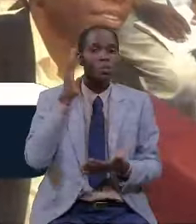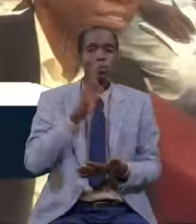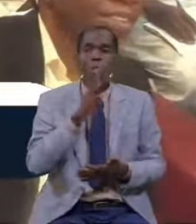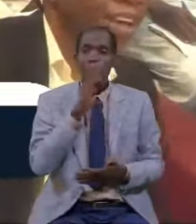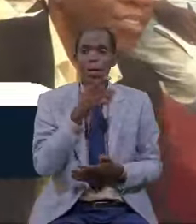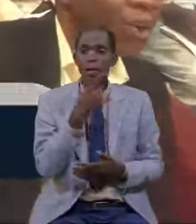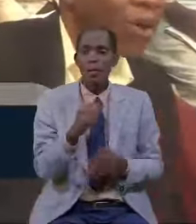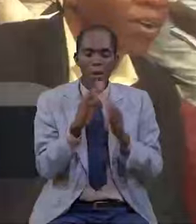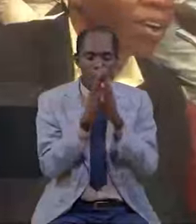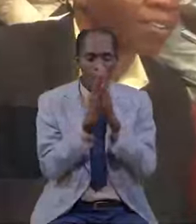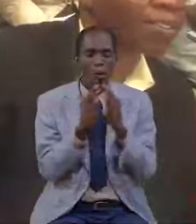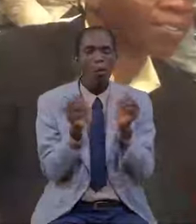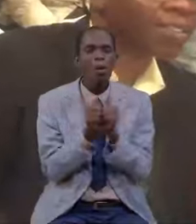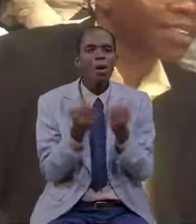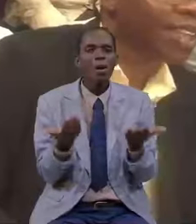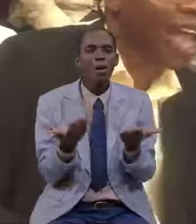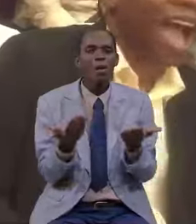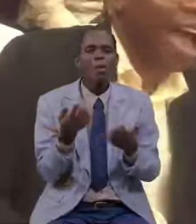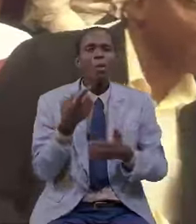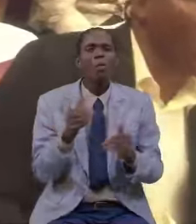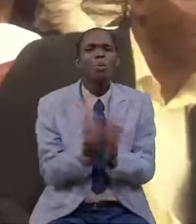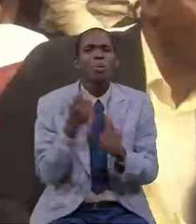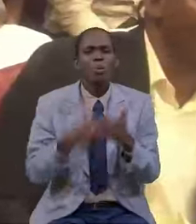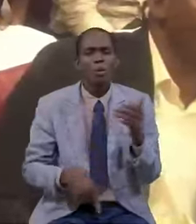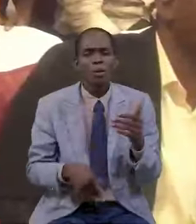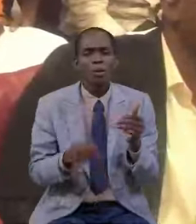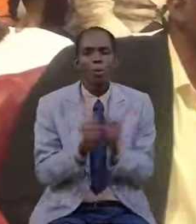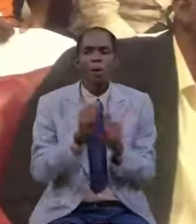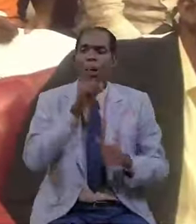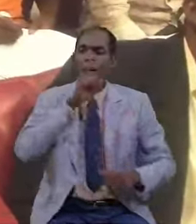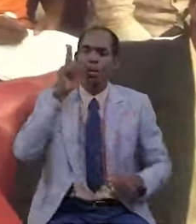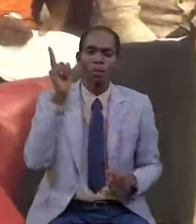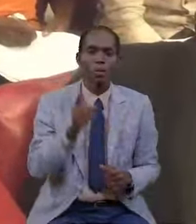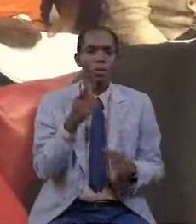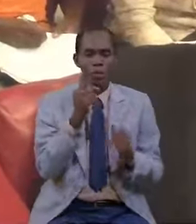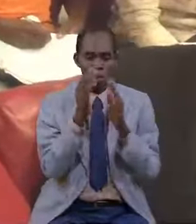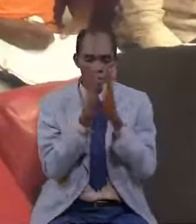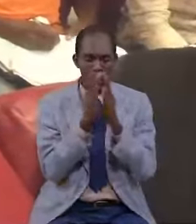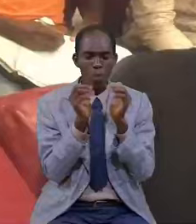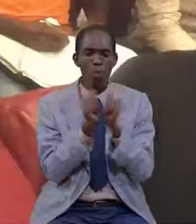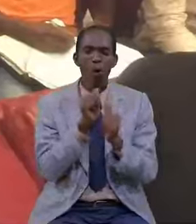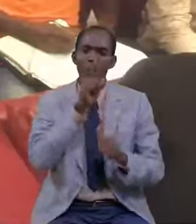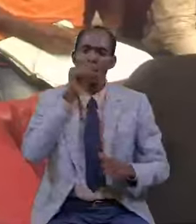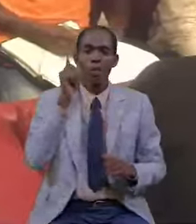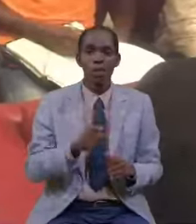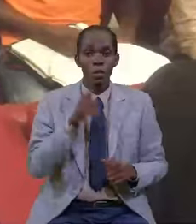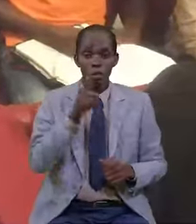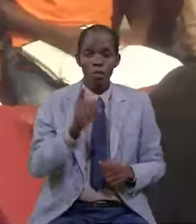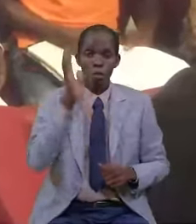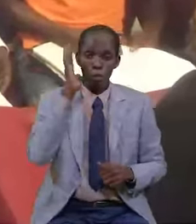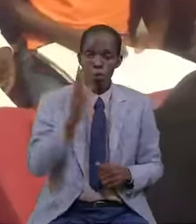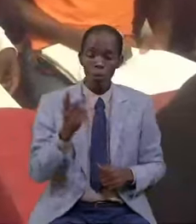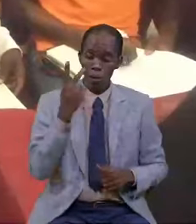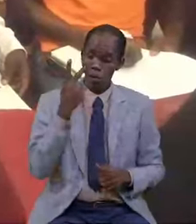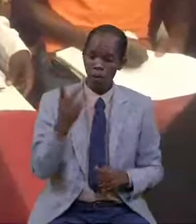avec assurance. Dites-le-moi, la prière avec assurance. La prière avec assurance. Vous allez le voir de